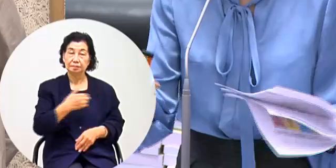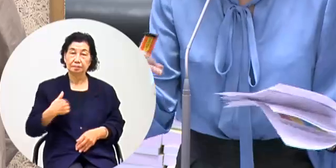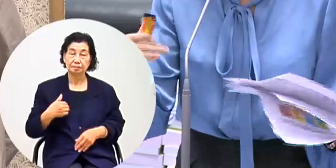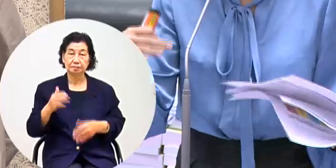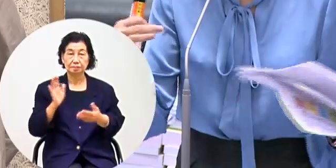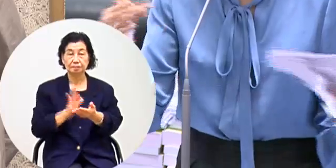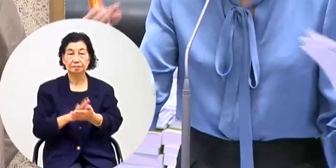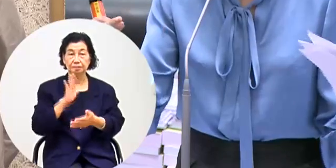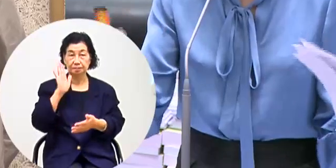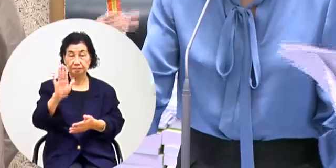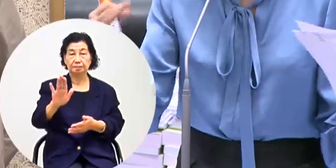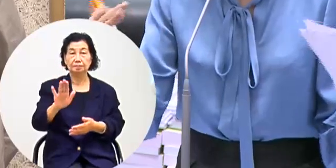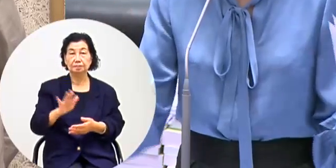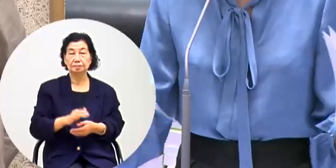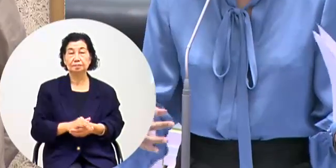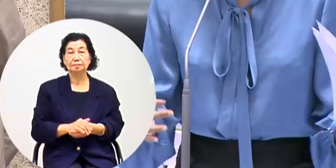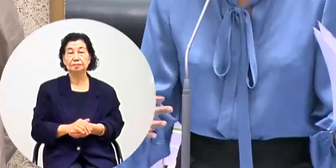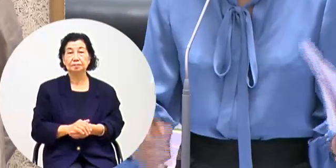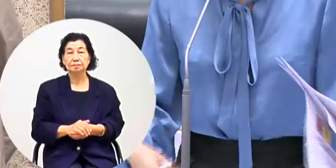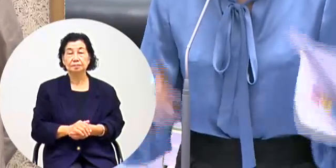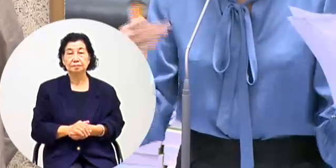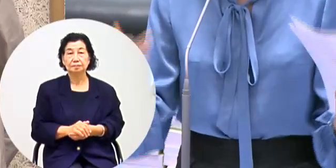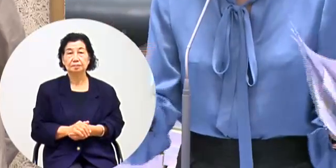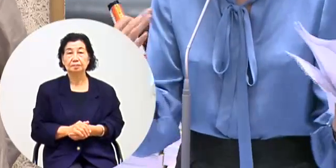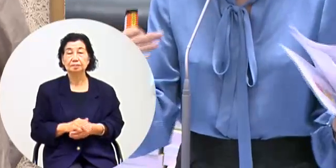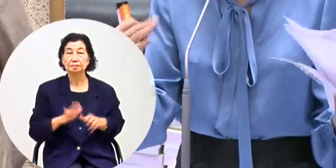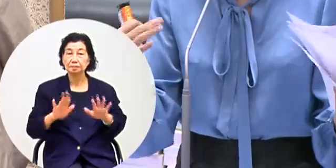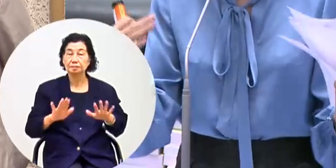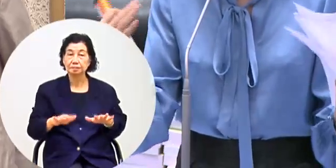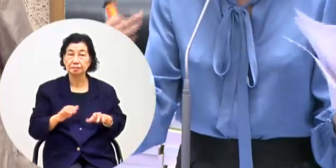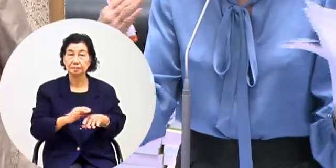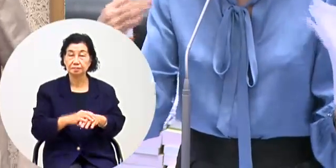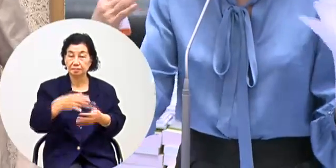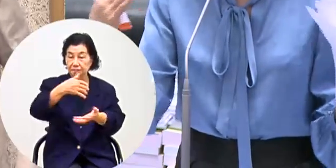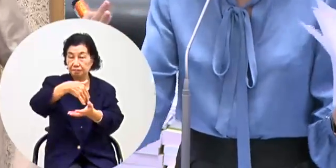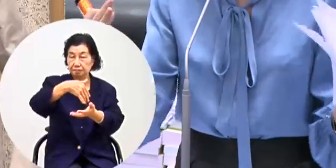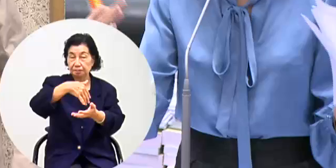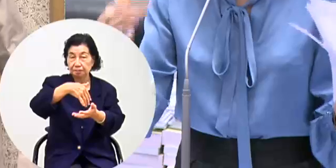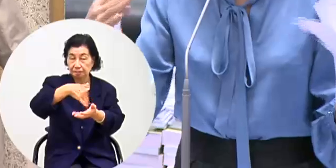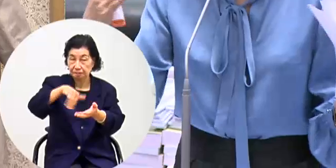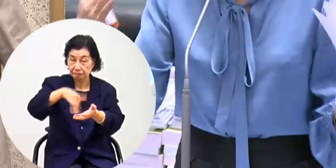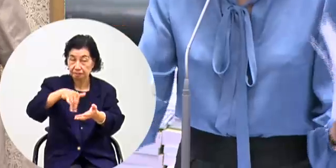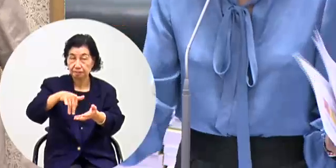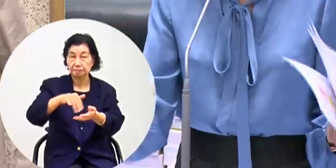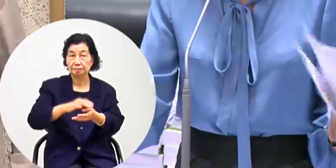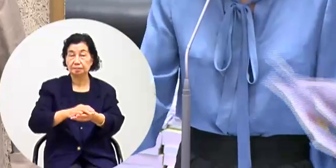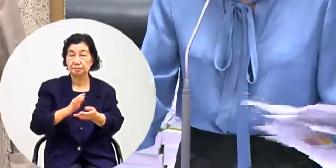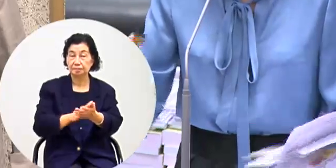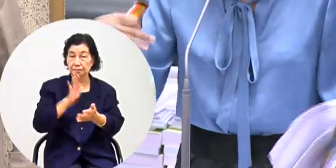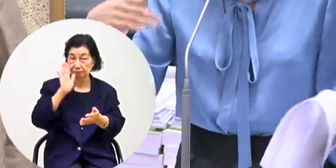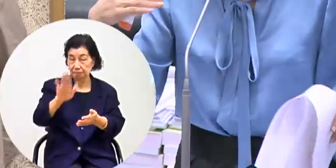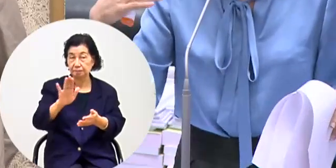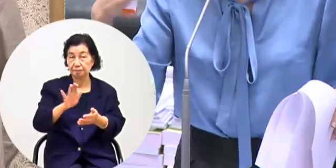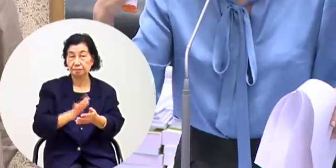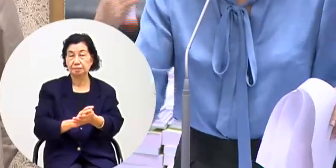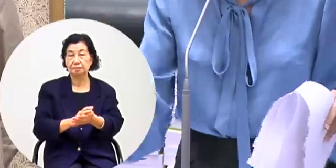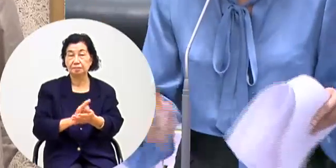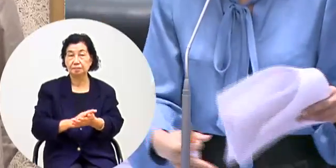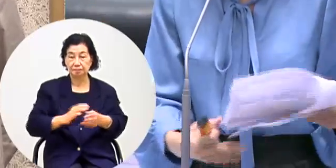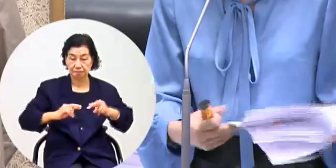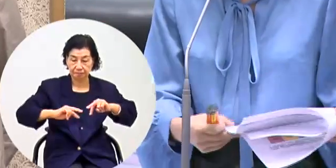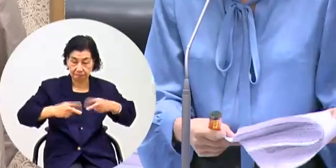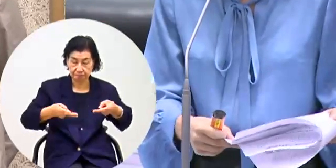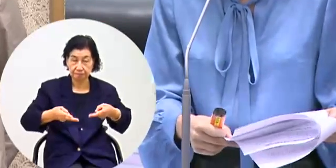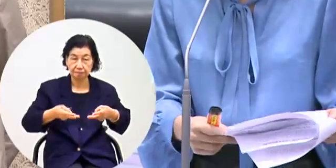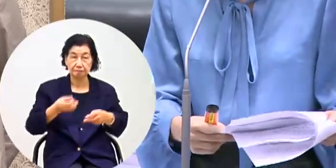成为哦，因为你现在可能盘点的是目前你知道的嘛，那将来可能会成为观光景点，或是说有可能有